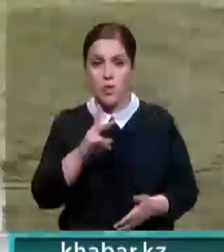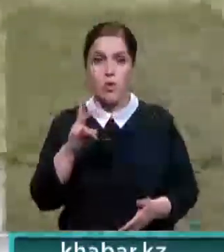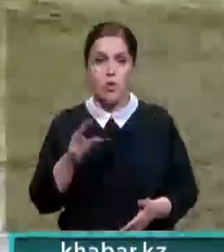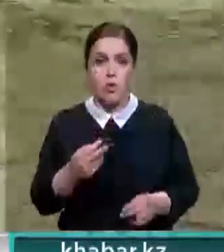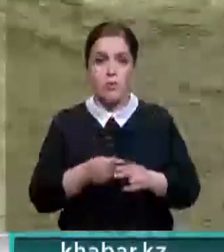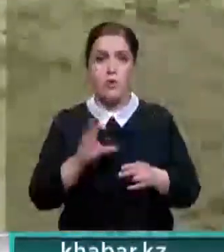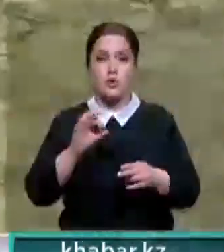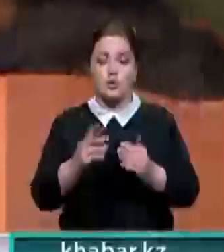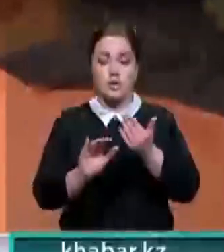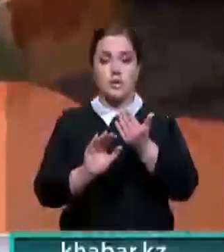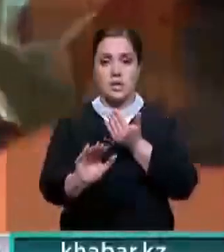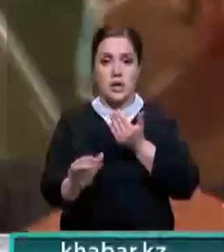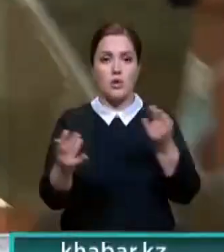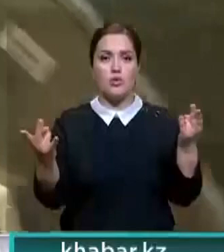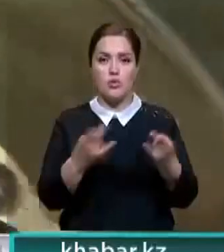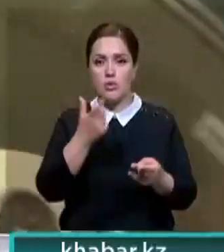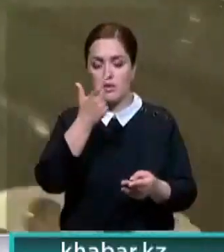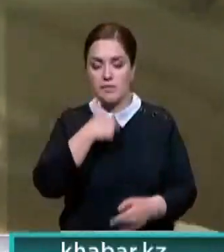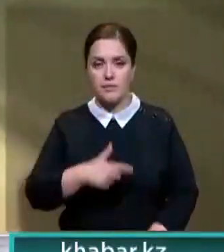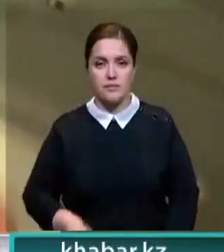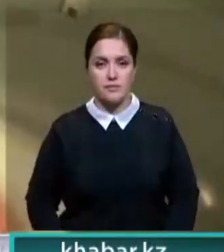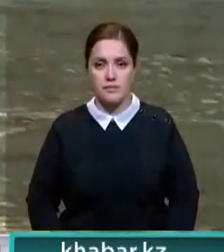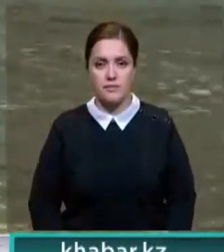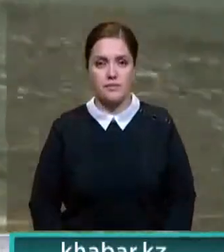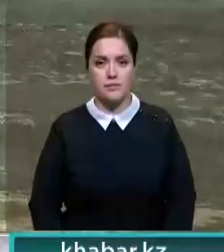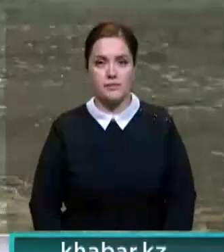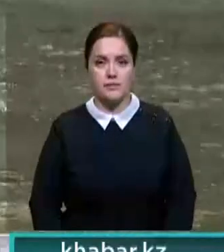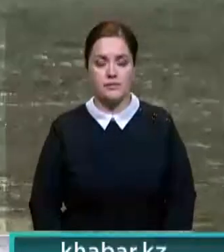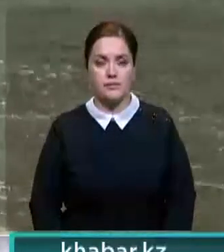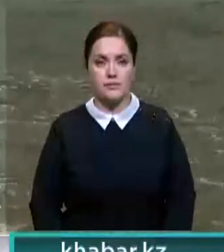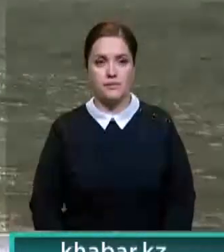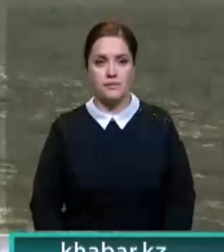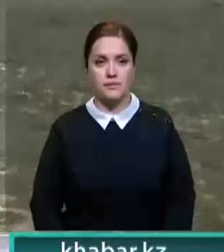социальную дистанцию соблюдать нужно. Татьяна Ковалева, Бикболат Базаров. Итоги дня.